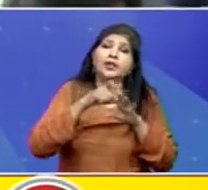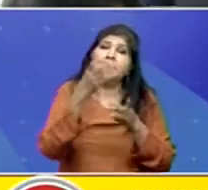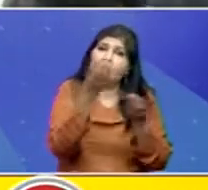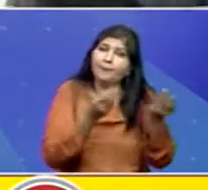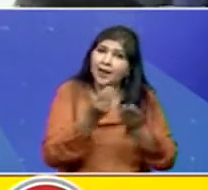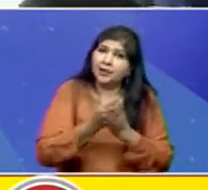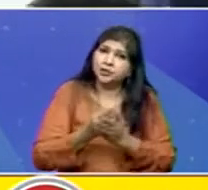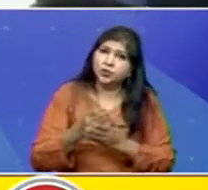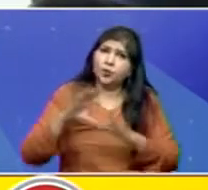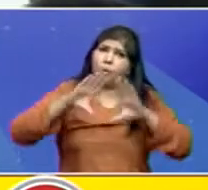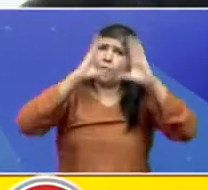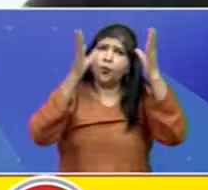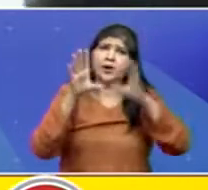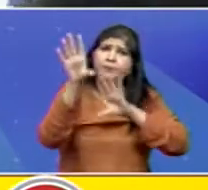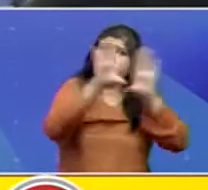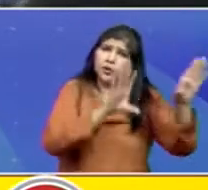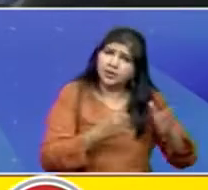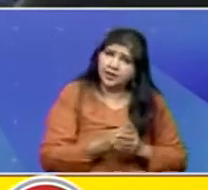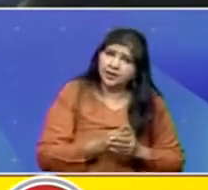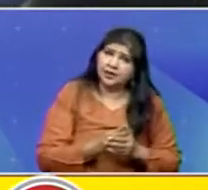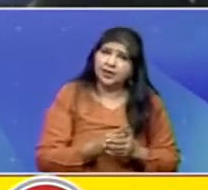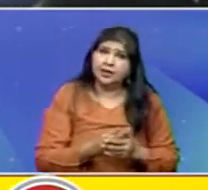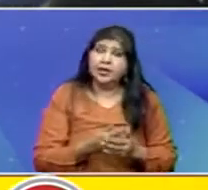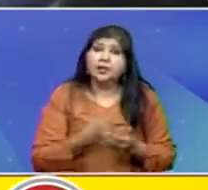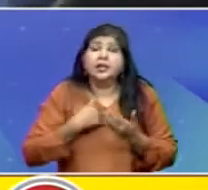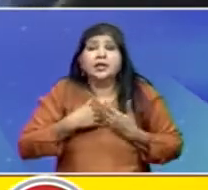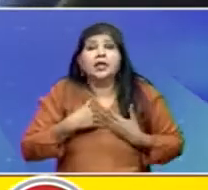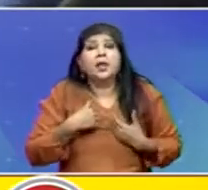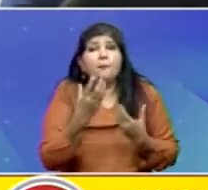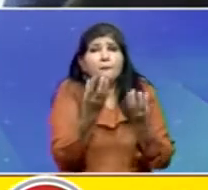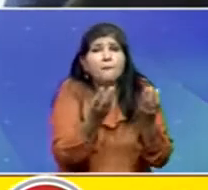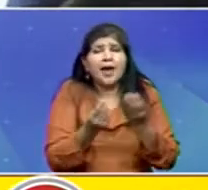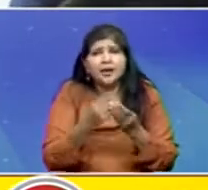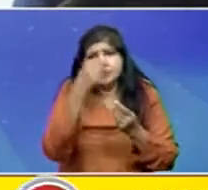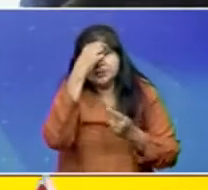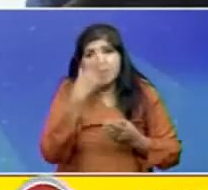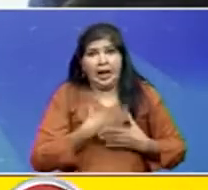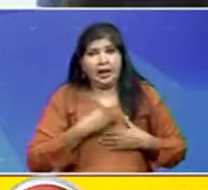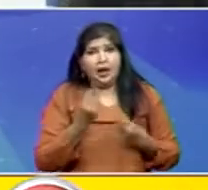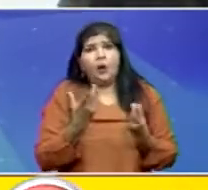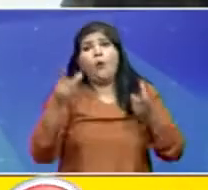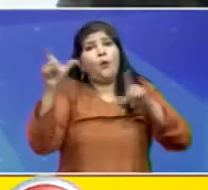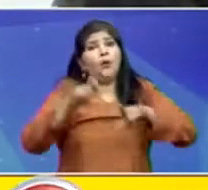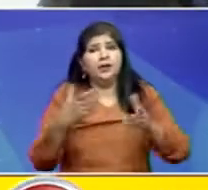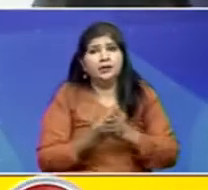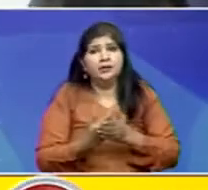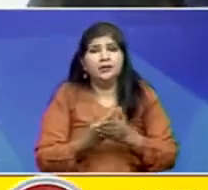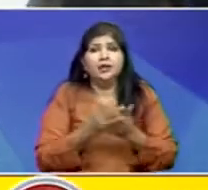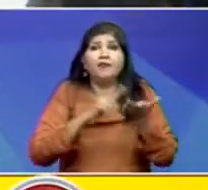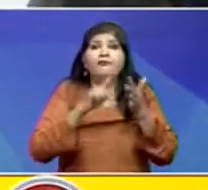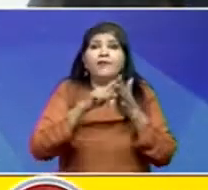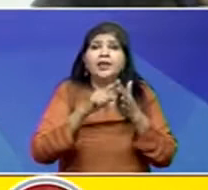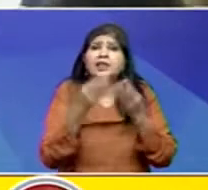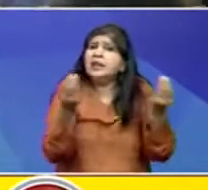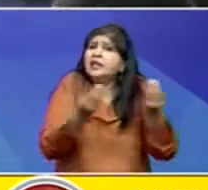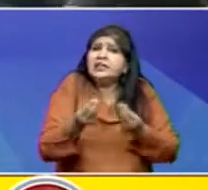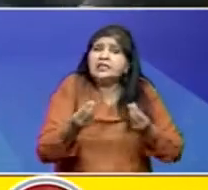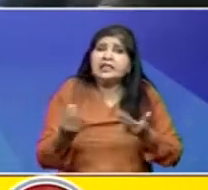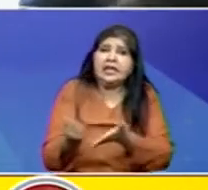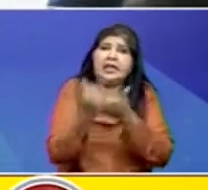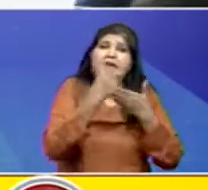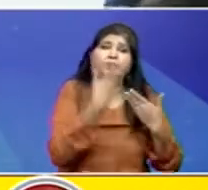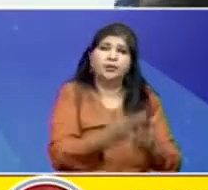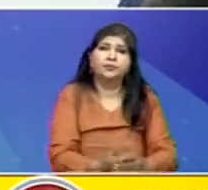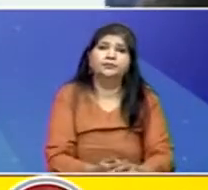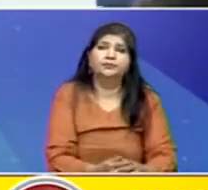पहुँचाया जाए, क्योंकि गनित की डर सर्व हर सरजन को सताती है, और वेदिक गनित से सरल और क्या हो सकता है, गोरो जी